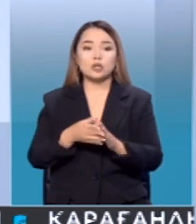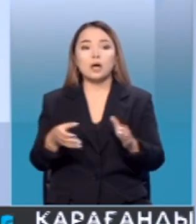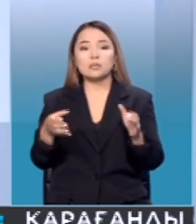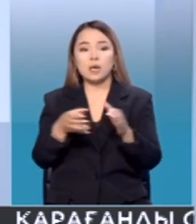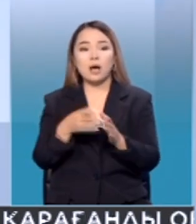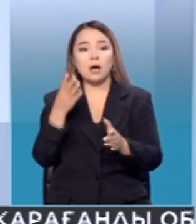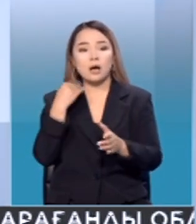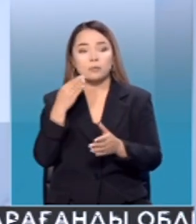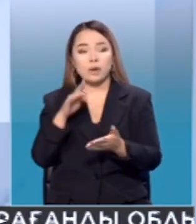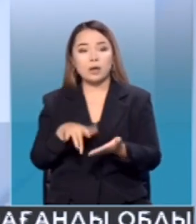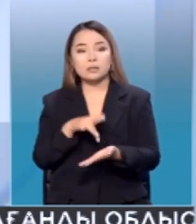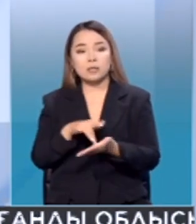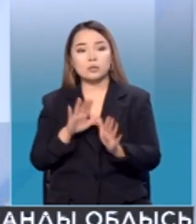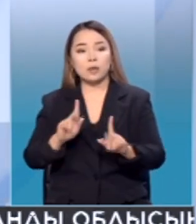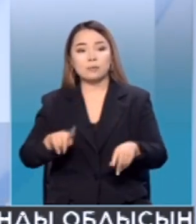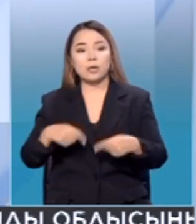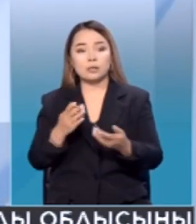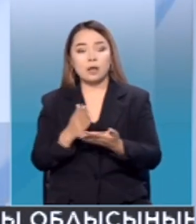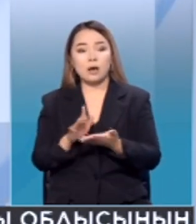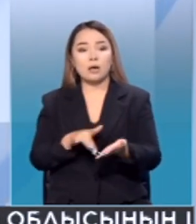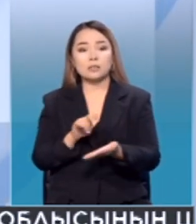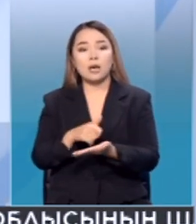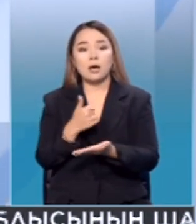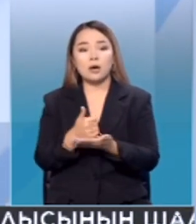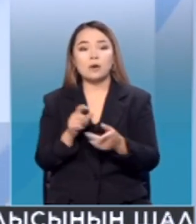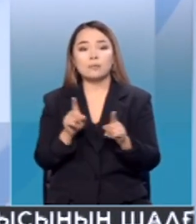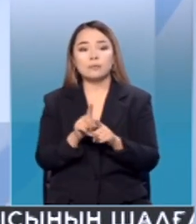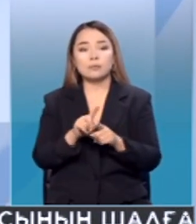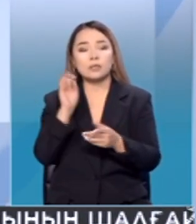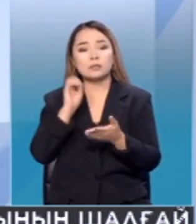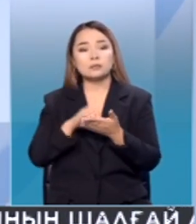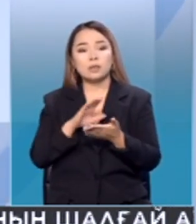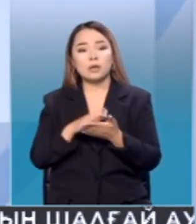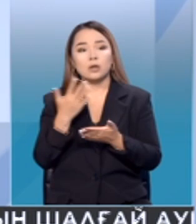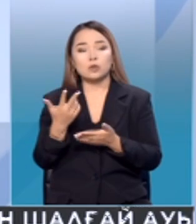жататын алматылықтарға ғана беріледі. Қала әкімдігінің есебінше олардың саны